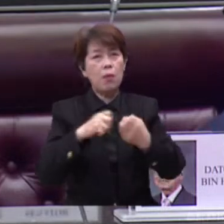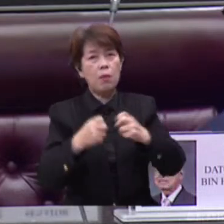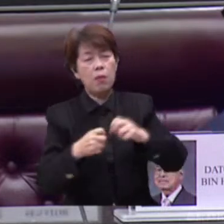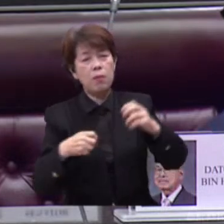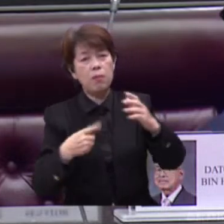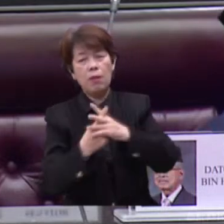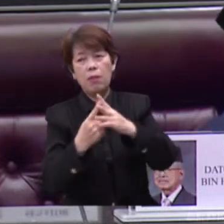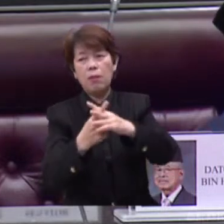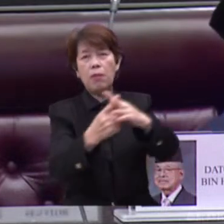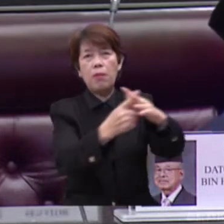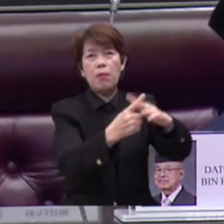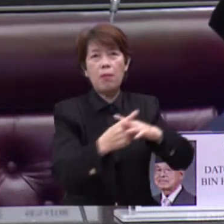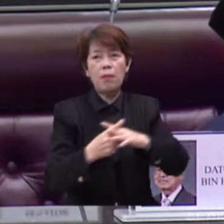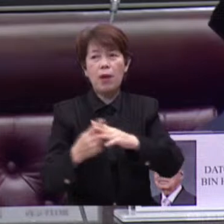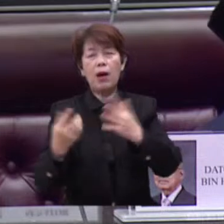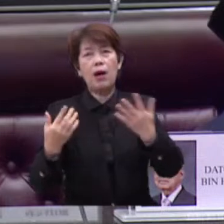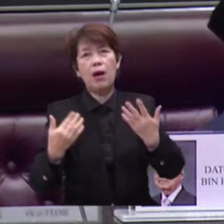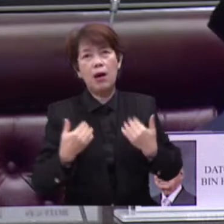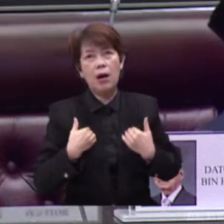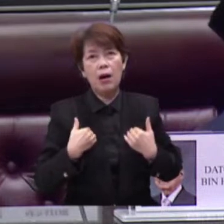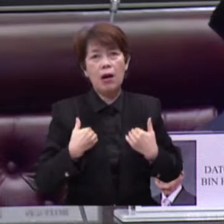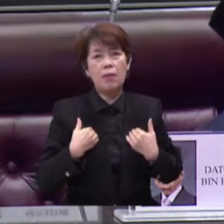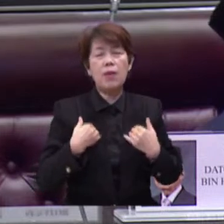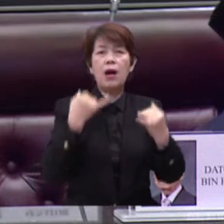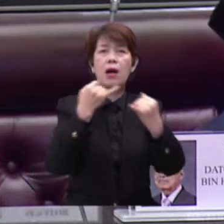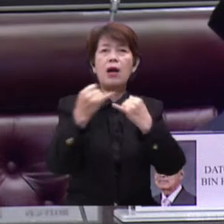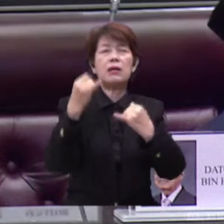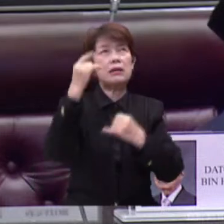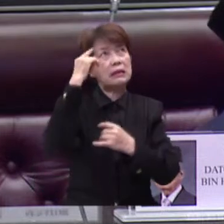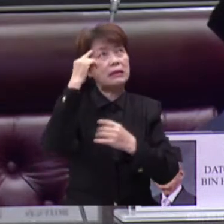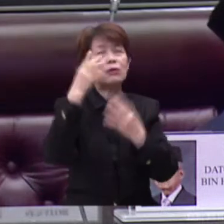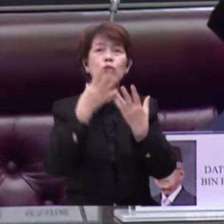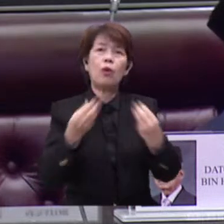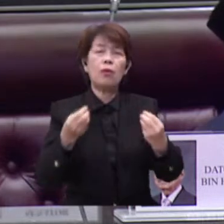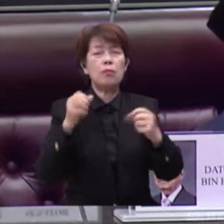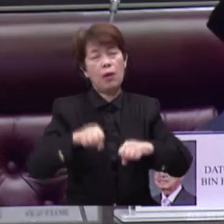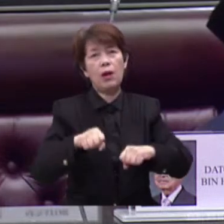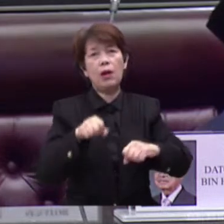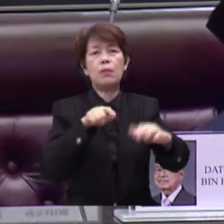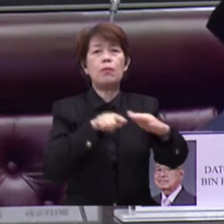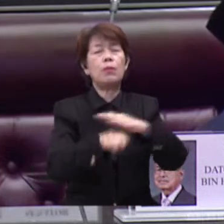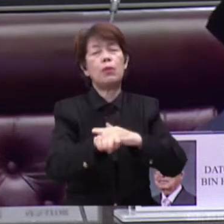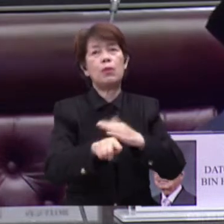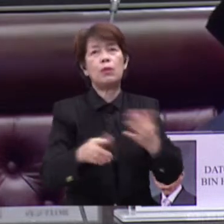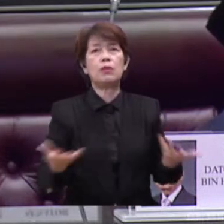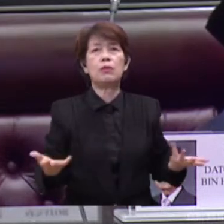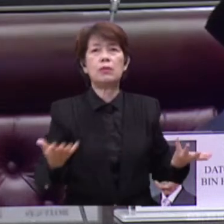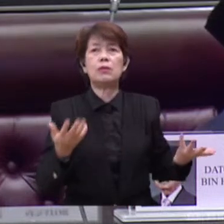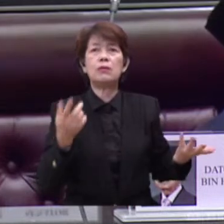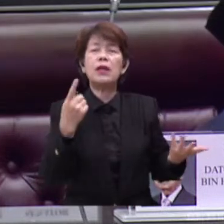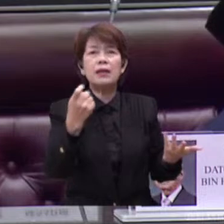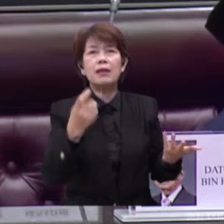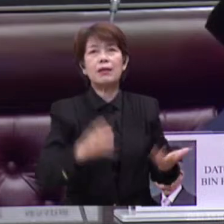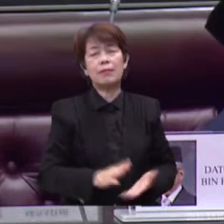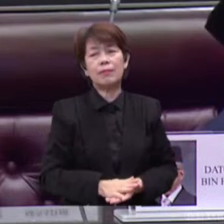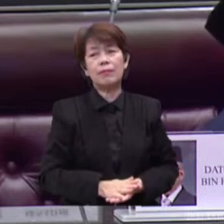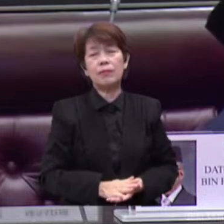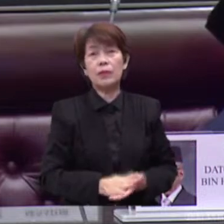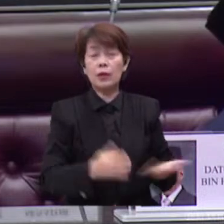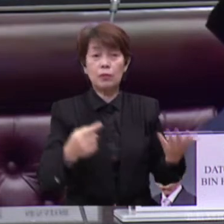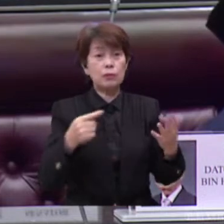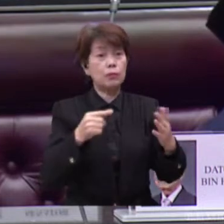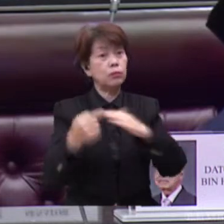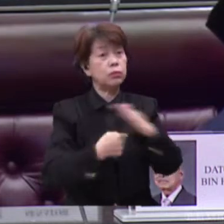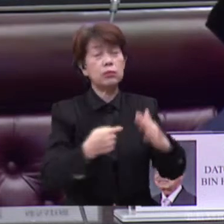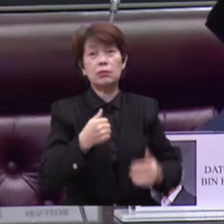sudah mengambil ambil jalan bunuh diri seolah-olah di negara-negara tertentu bunuh diri